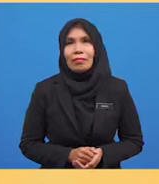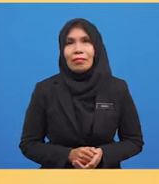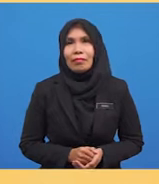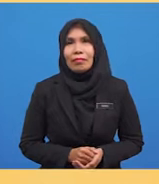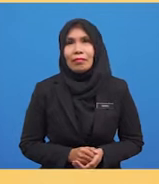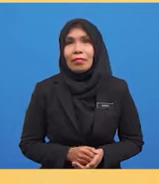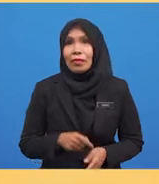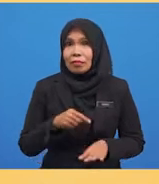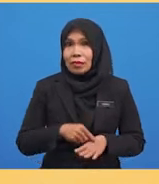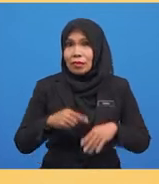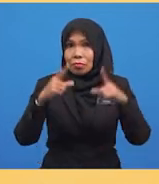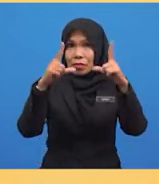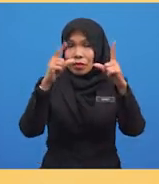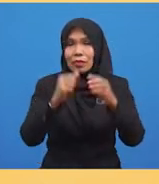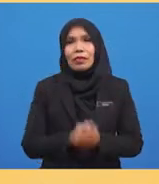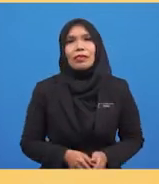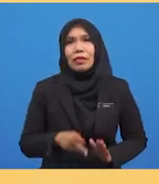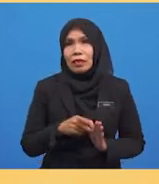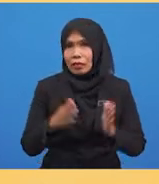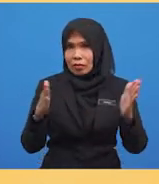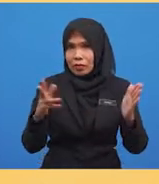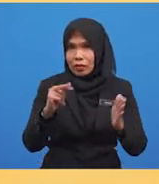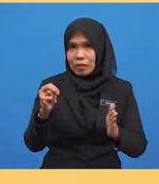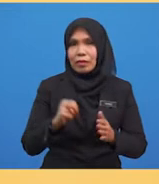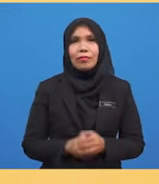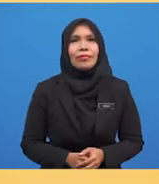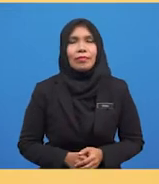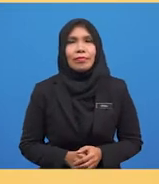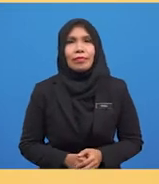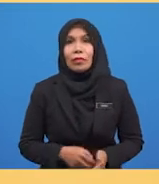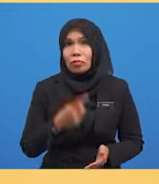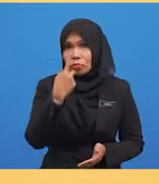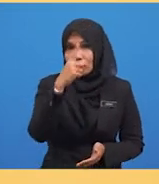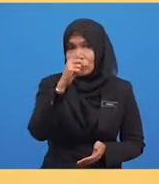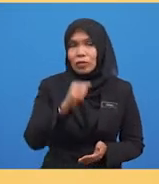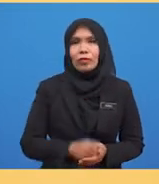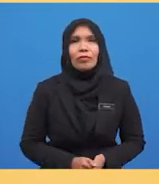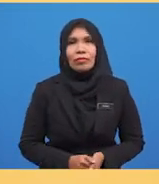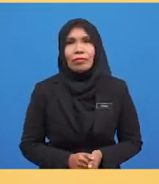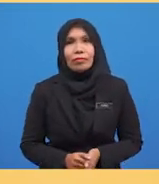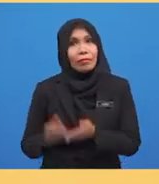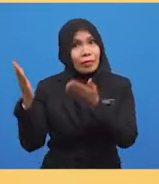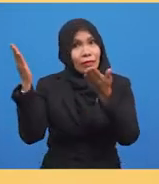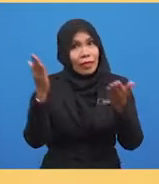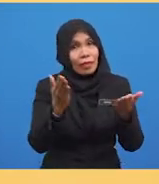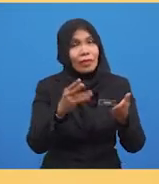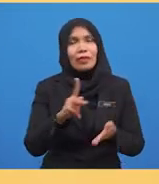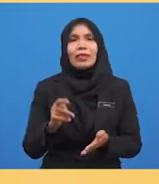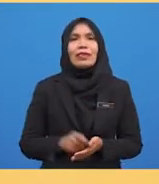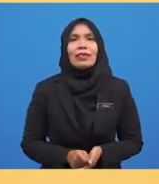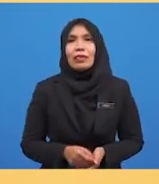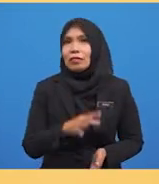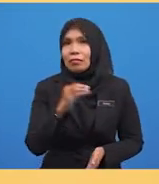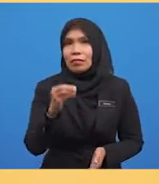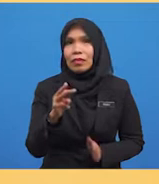di majlis kebesaran. Santap tersebut bertujuan untuk meraikan dan